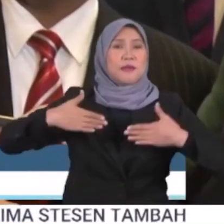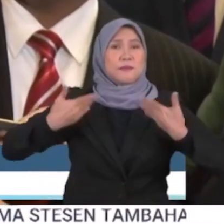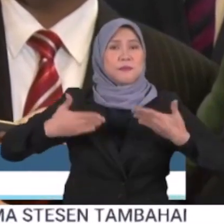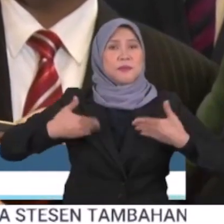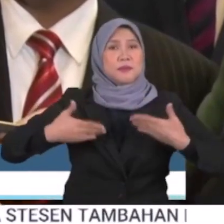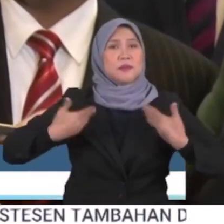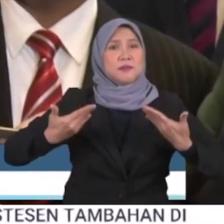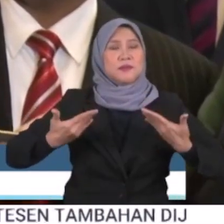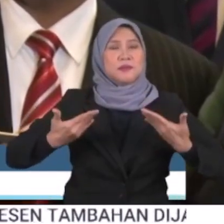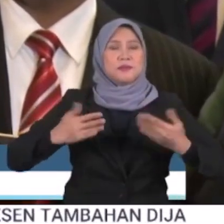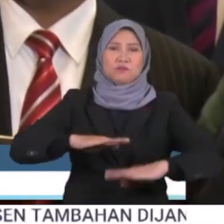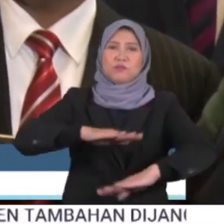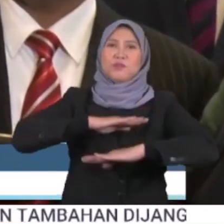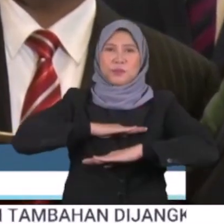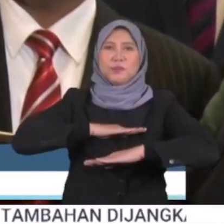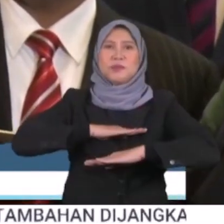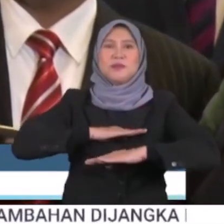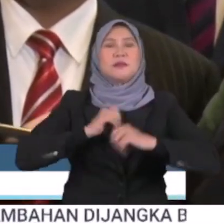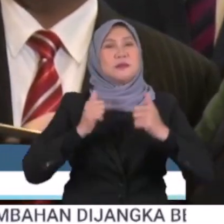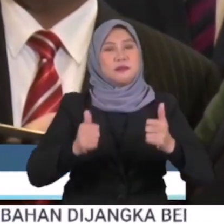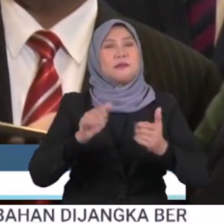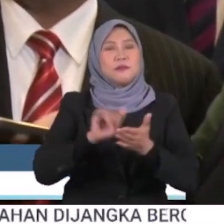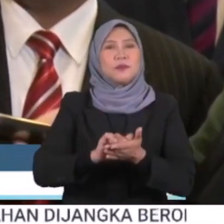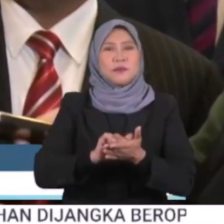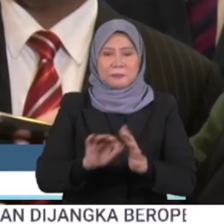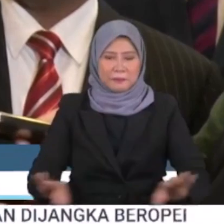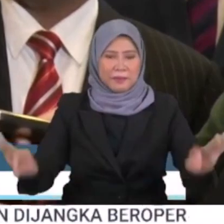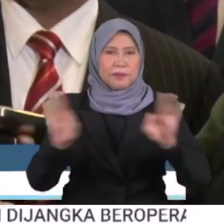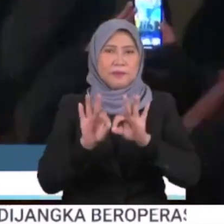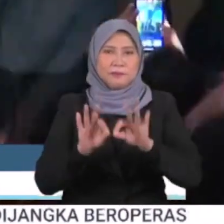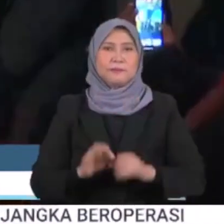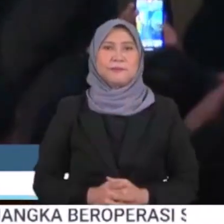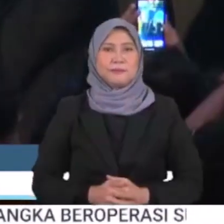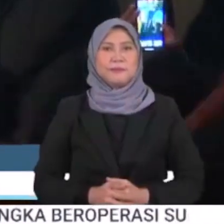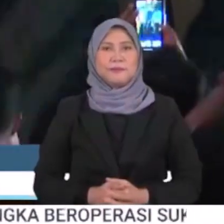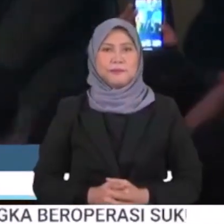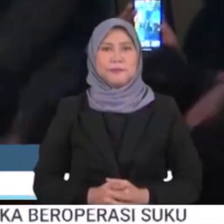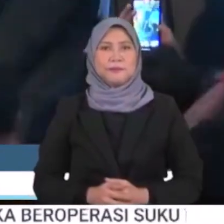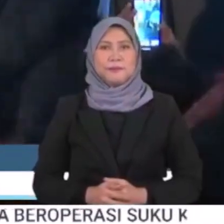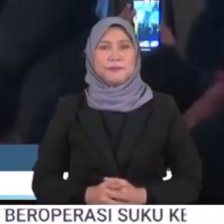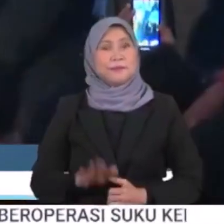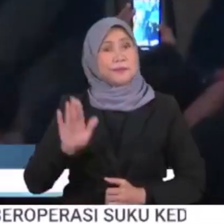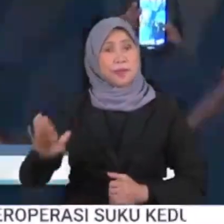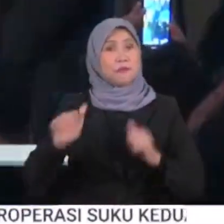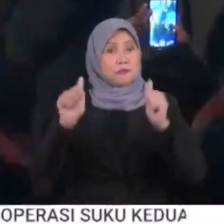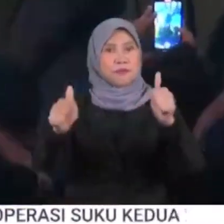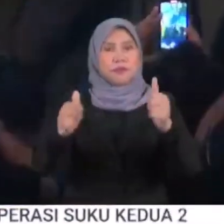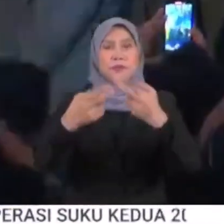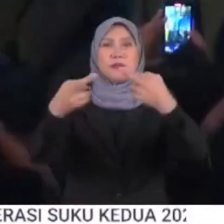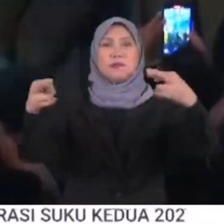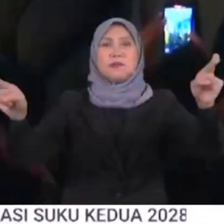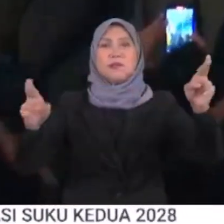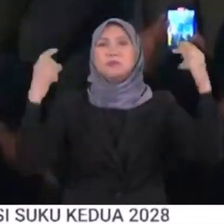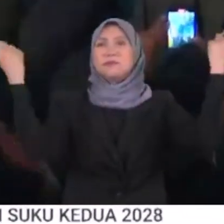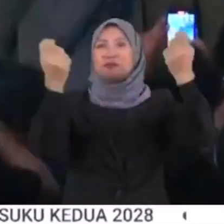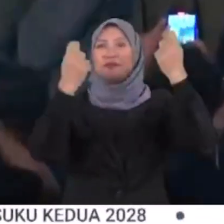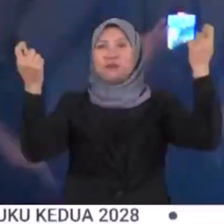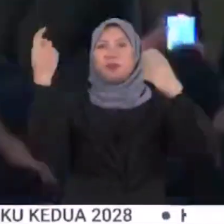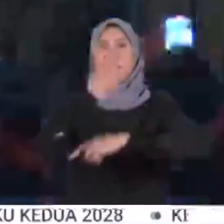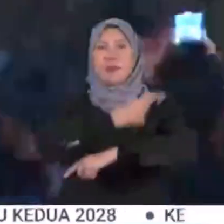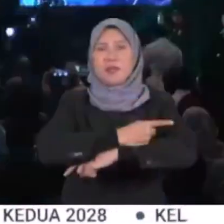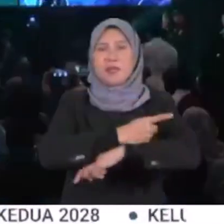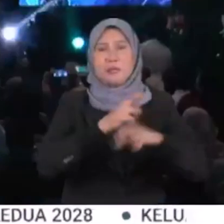and the people's satisfaction. Itu bagi saya paling penting. Beliau terdahulu merasmikan Majlis Sambutan